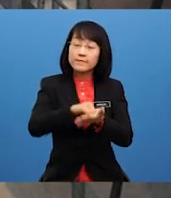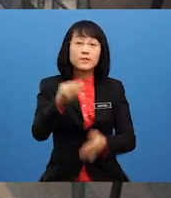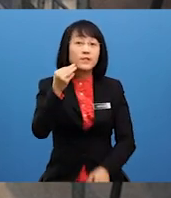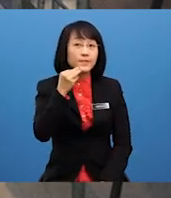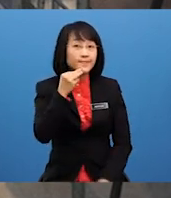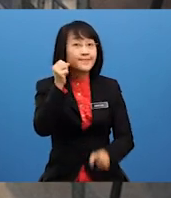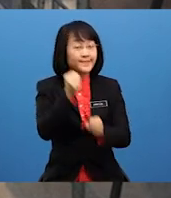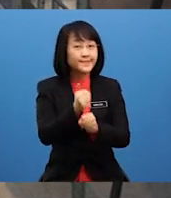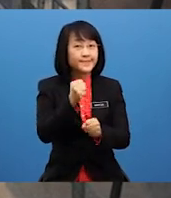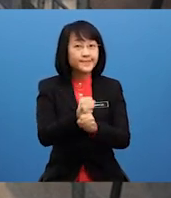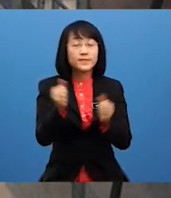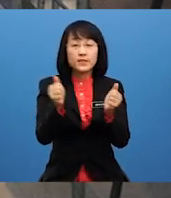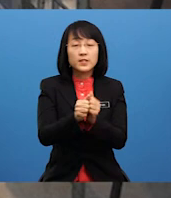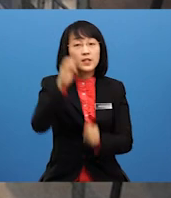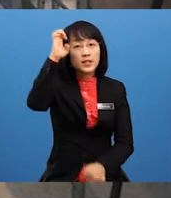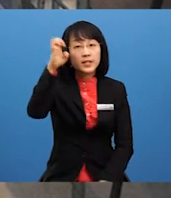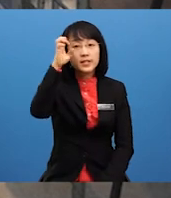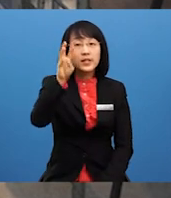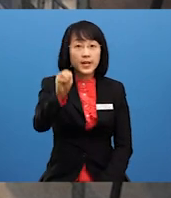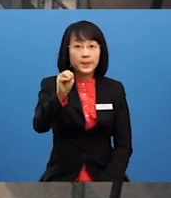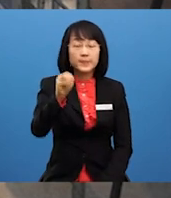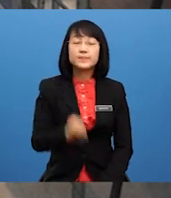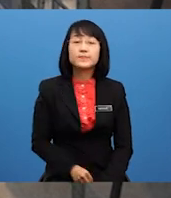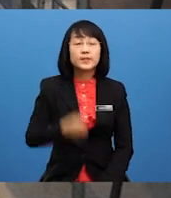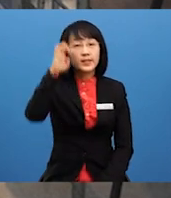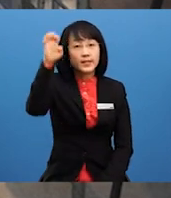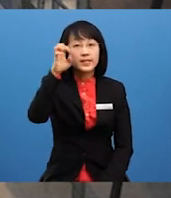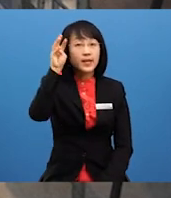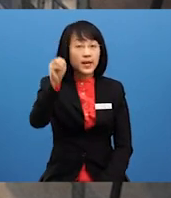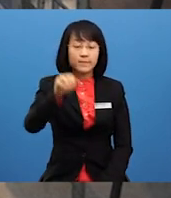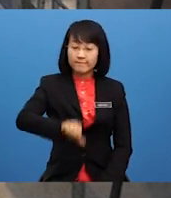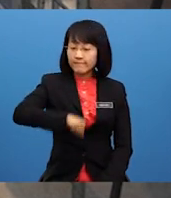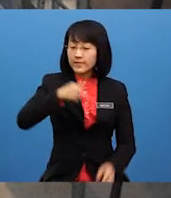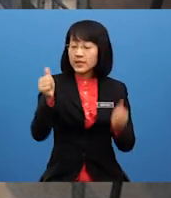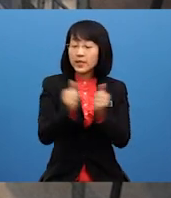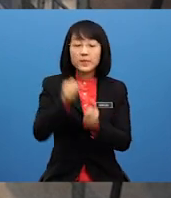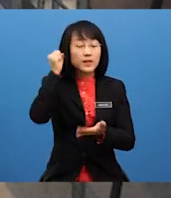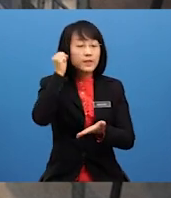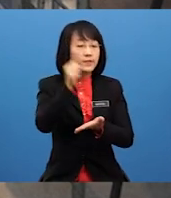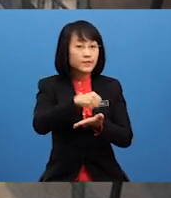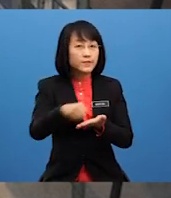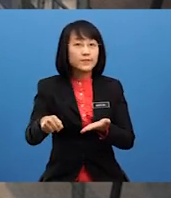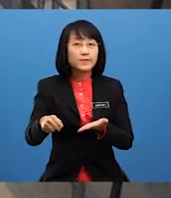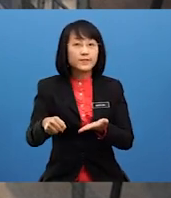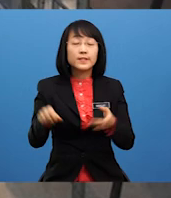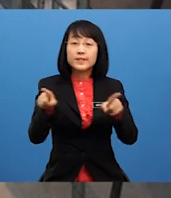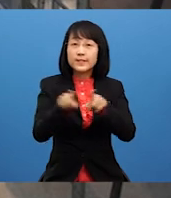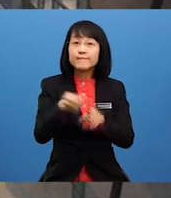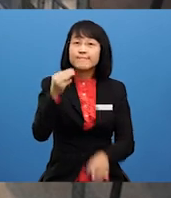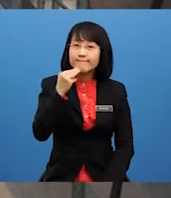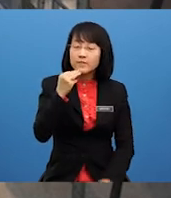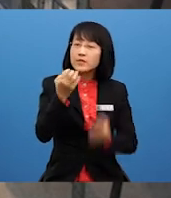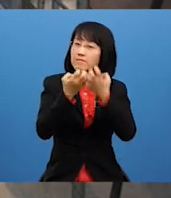telah bekerja dengan Encik Muhammad. Encik Muhammad berbangga mendapat setiausaha seperti Mahani yang